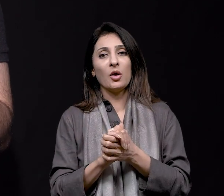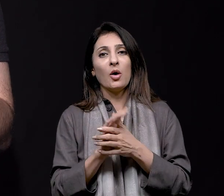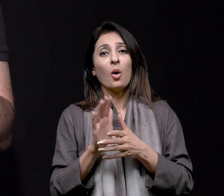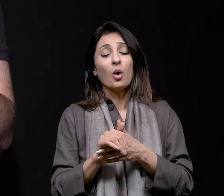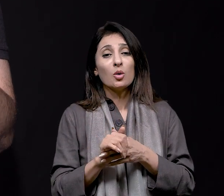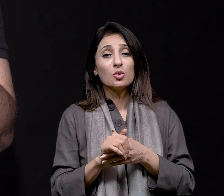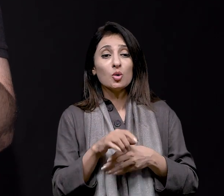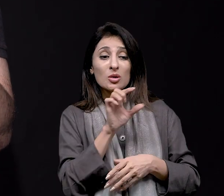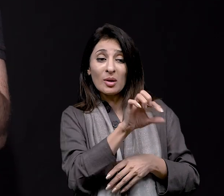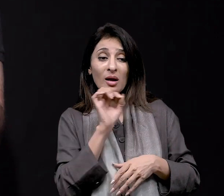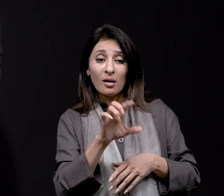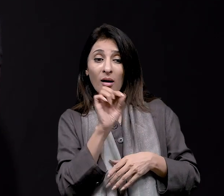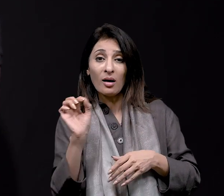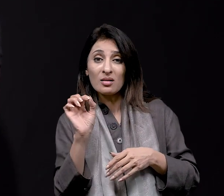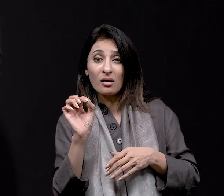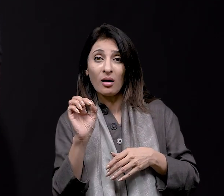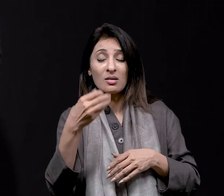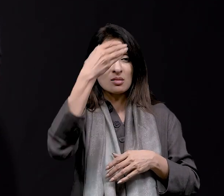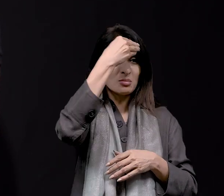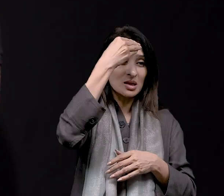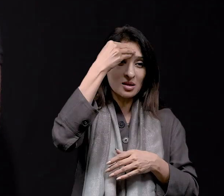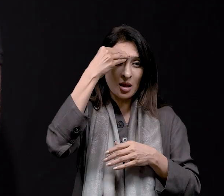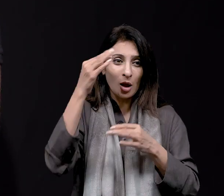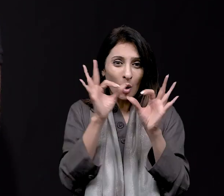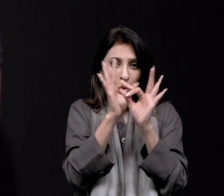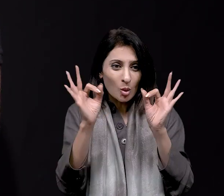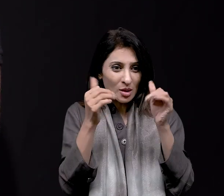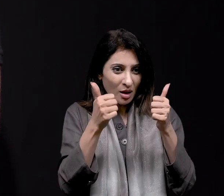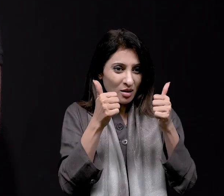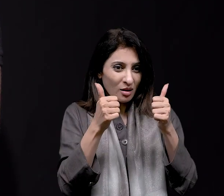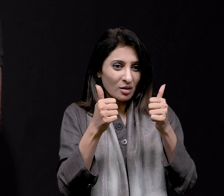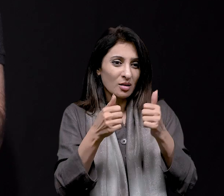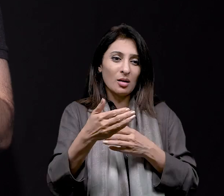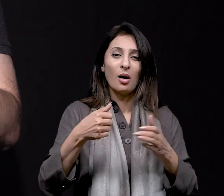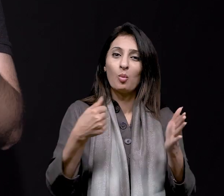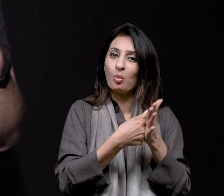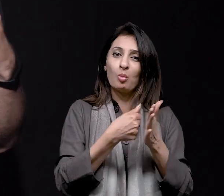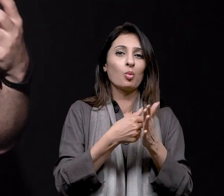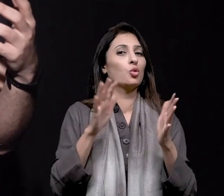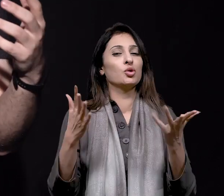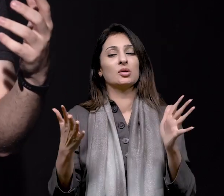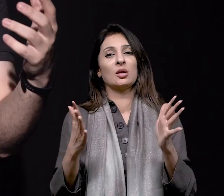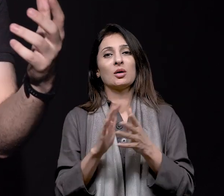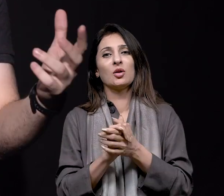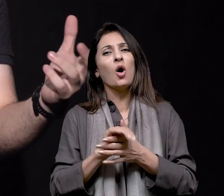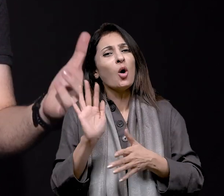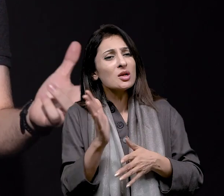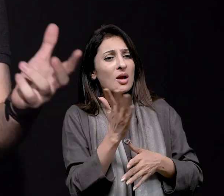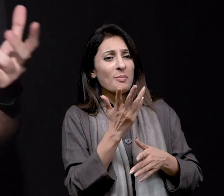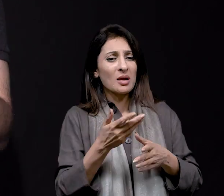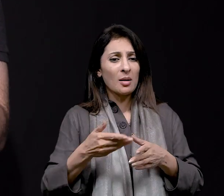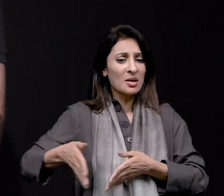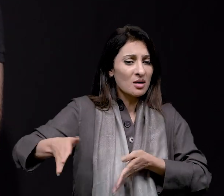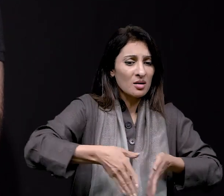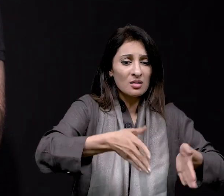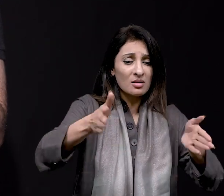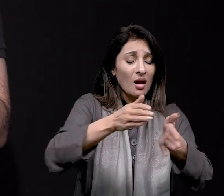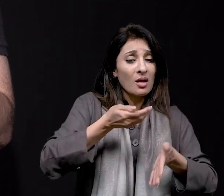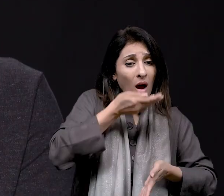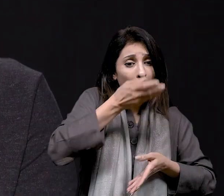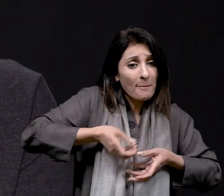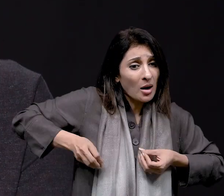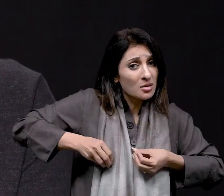ہم جو اصل مسائل ہیں ان کے حل کے لیے نہیں سوچتے، اور اکثر آپ نے دیکھا ہوگا جب بھی سیلاب آتا ہے